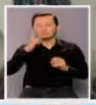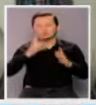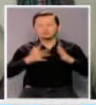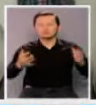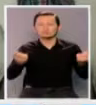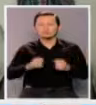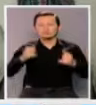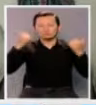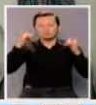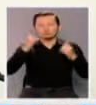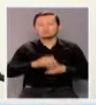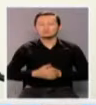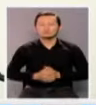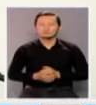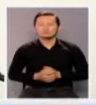краж скота с пастбищ.